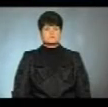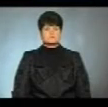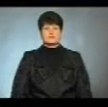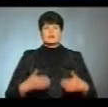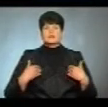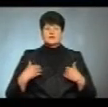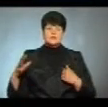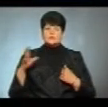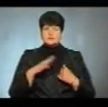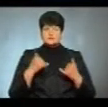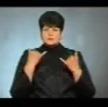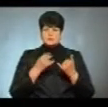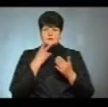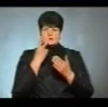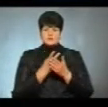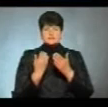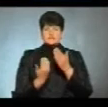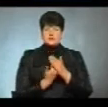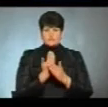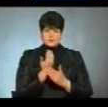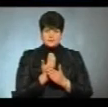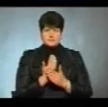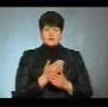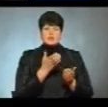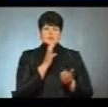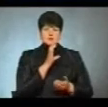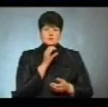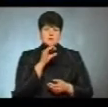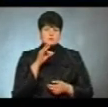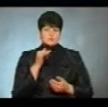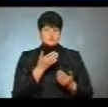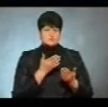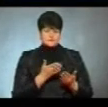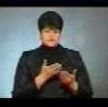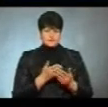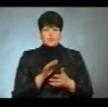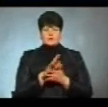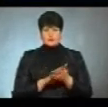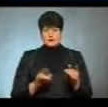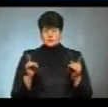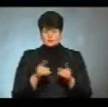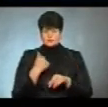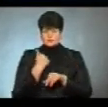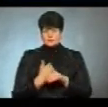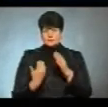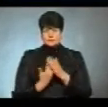Вітаю усіх, хто зараз з нами. Ви дивитесь новини. Я Соломія Струс. І далі коротко про головні події